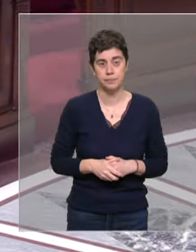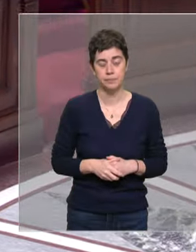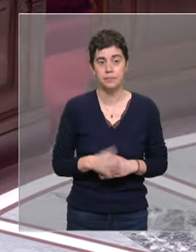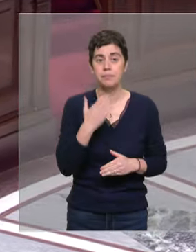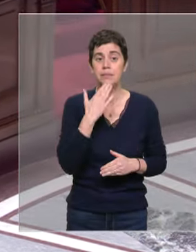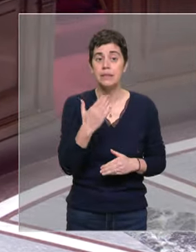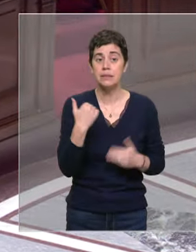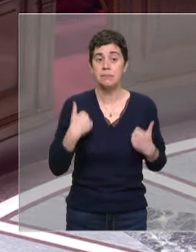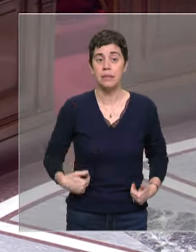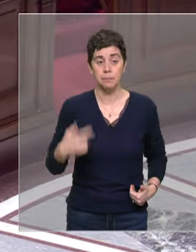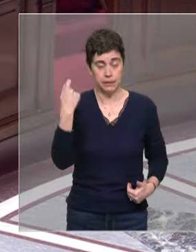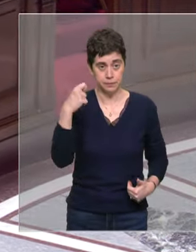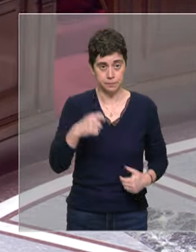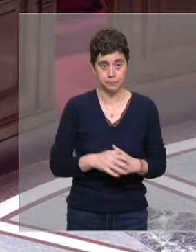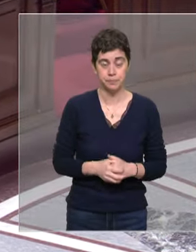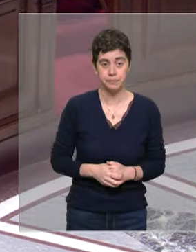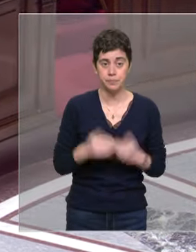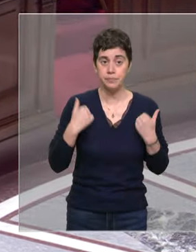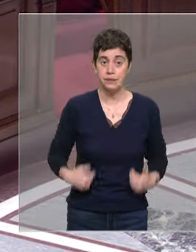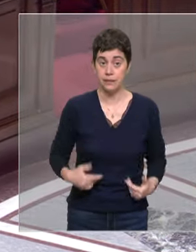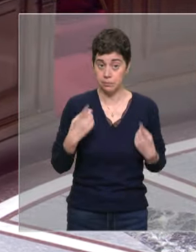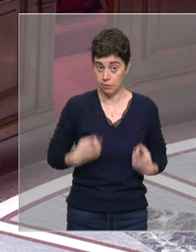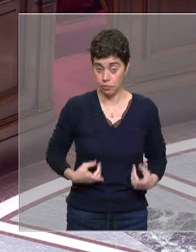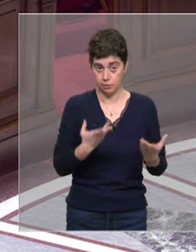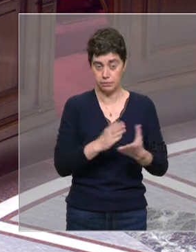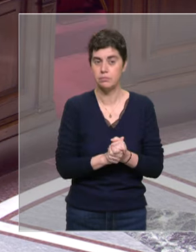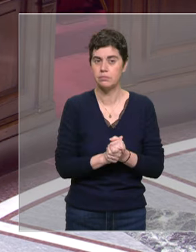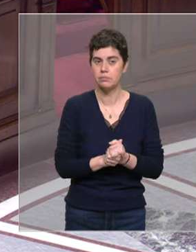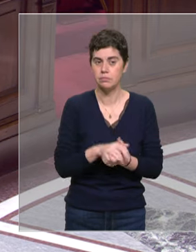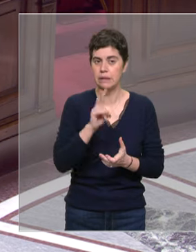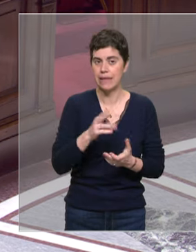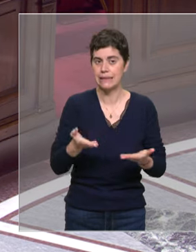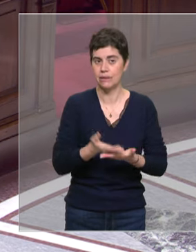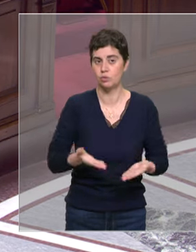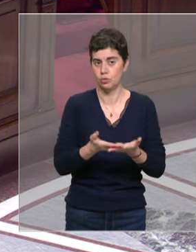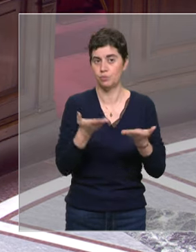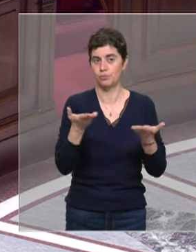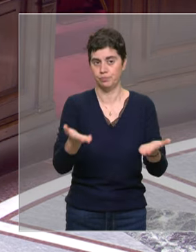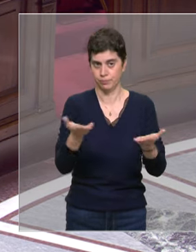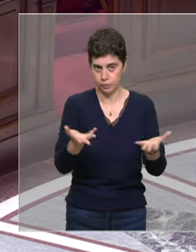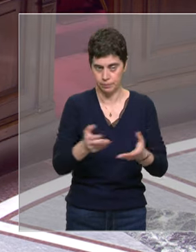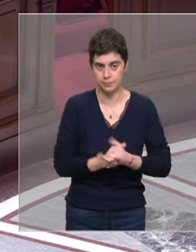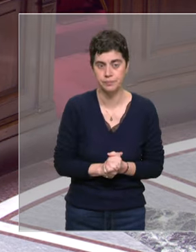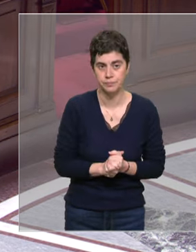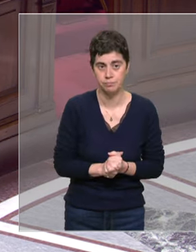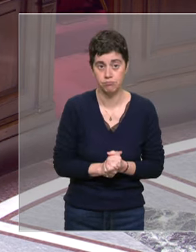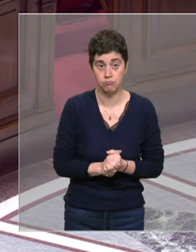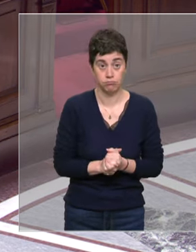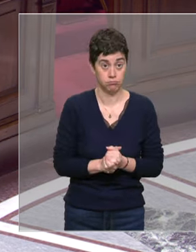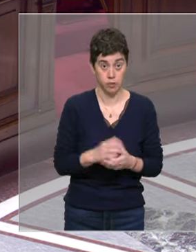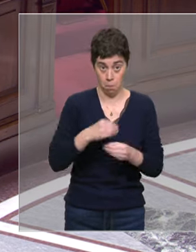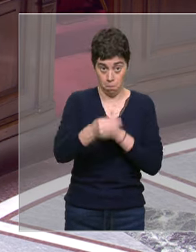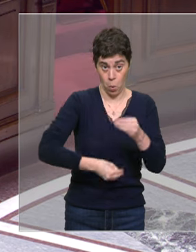Merci Madame la Présidente. Madame la députée, la situation est la suivante. La conjoncture